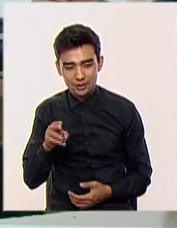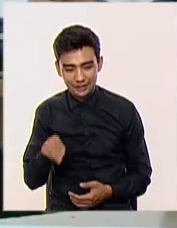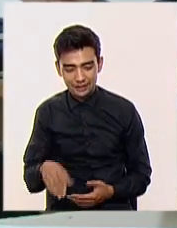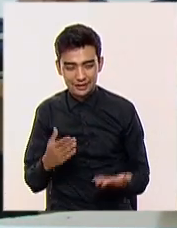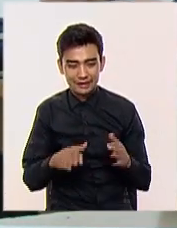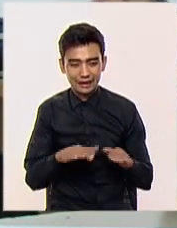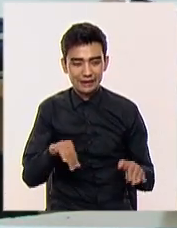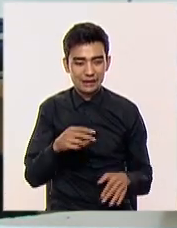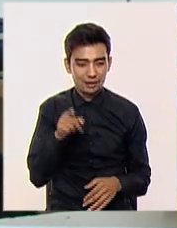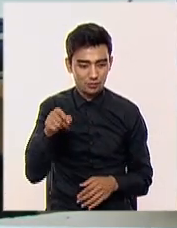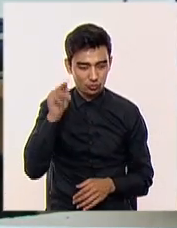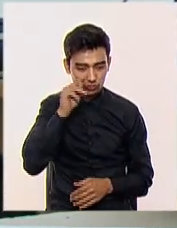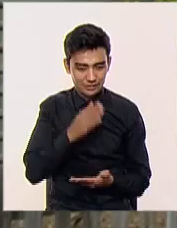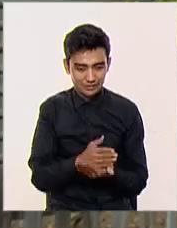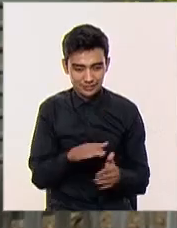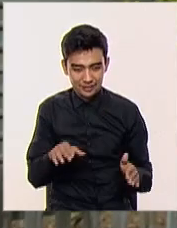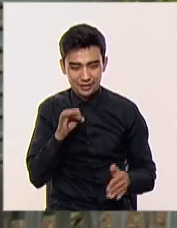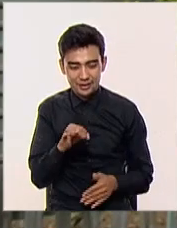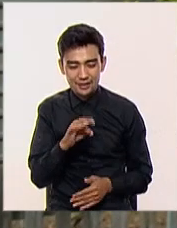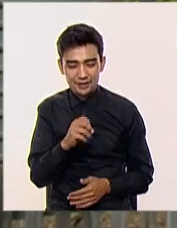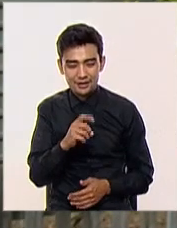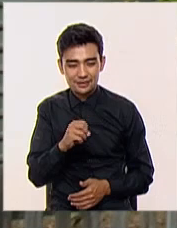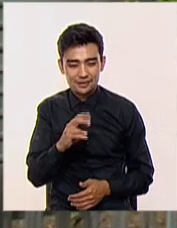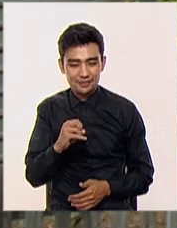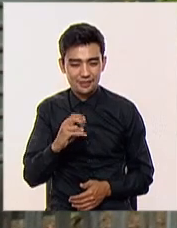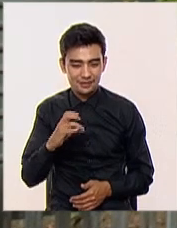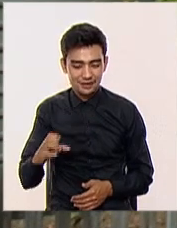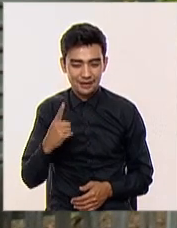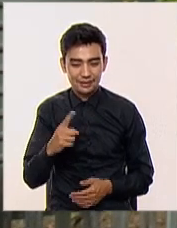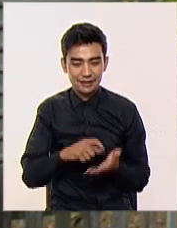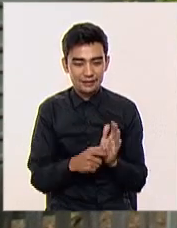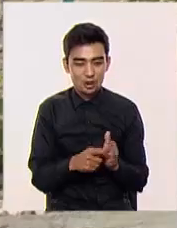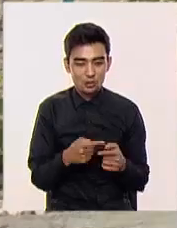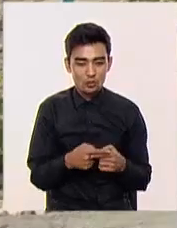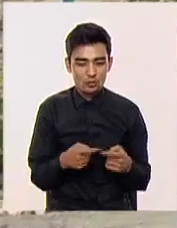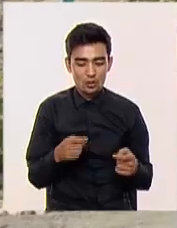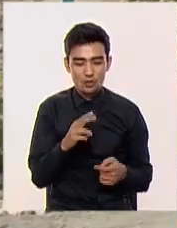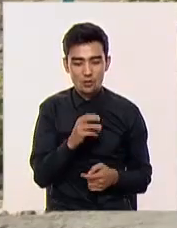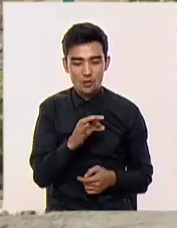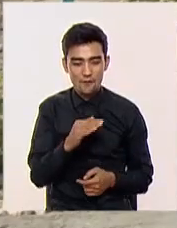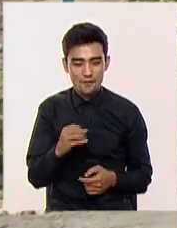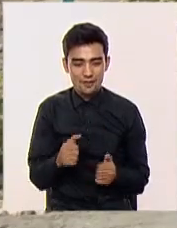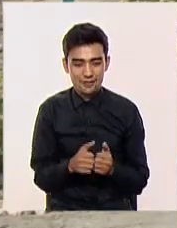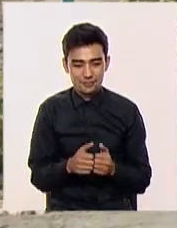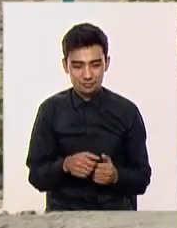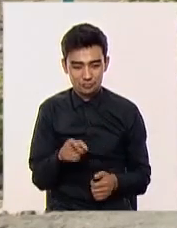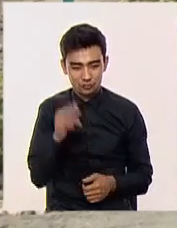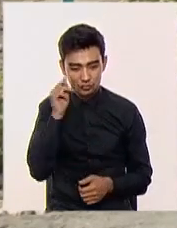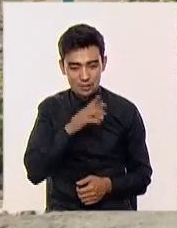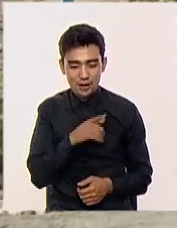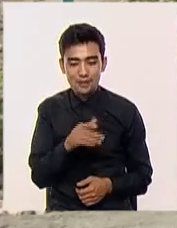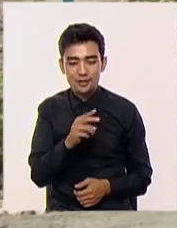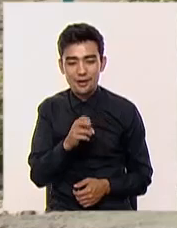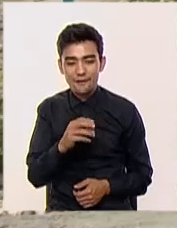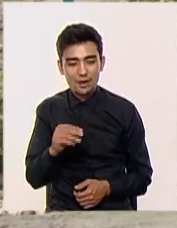детского сада. А до общественного резонанса один класс учился в местном кафе. Но это кафе не работающее,